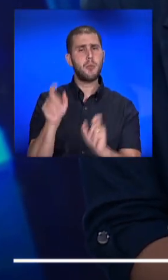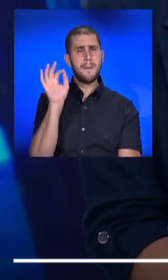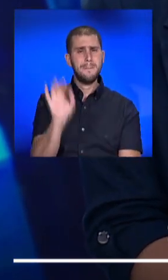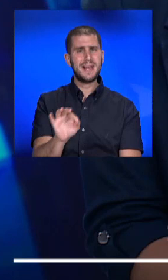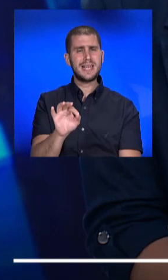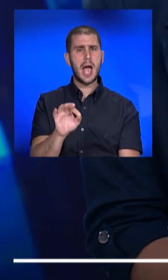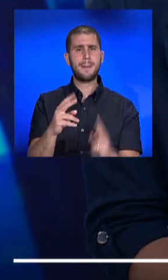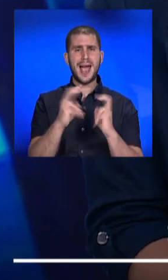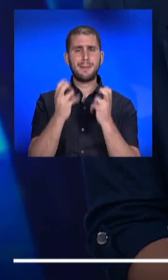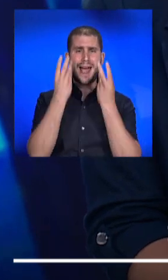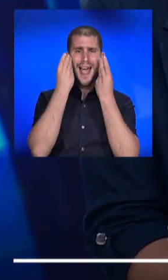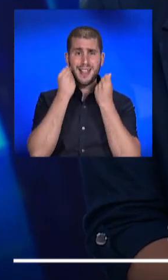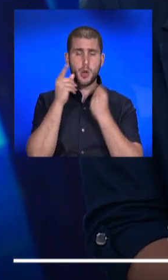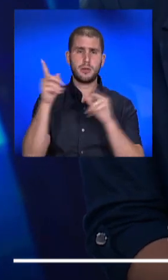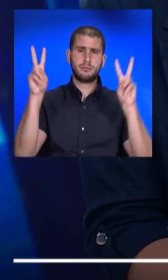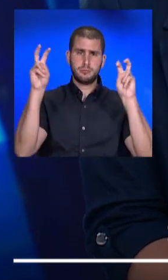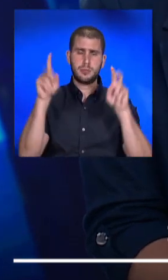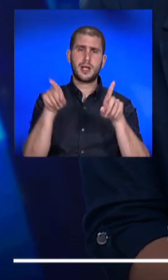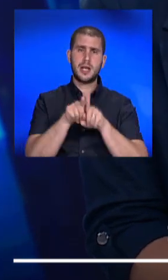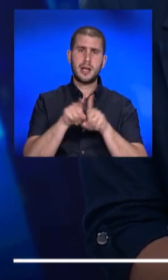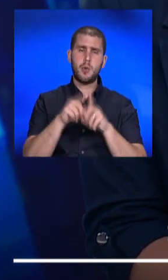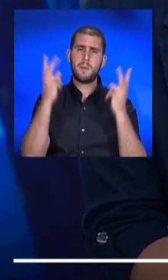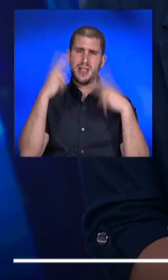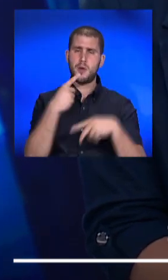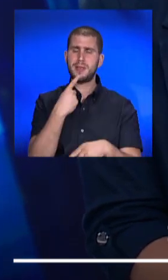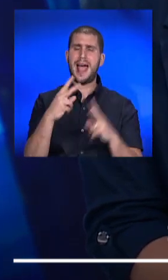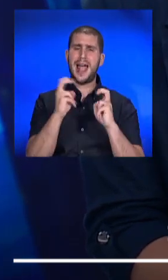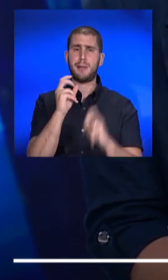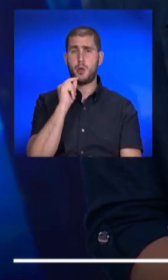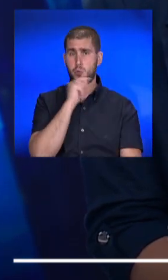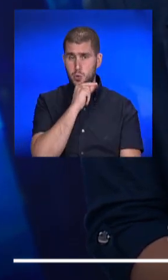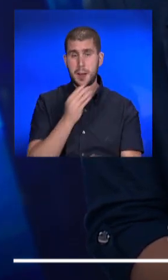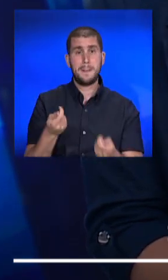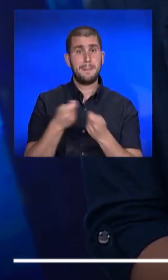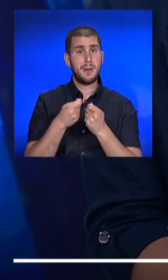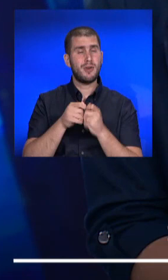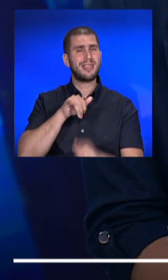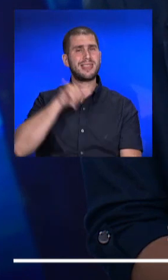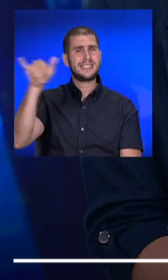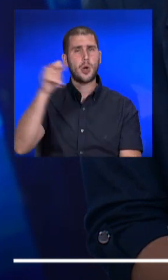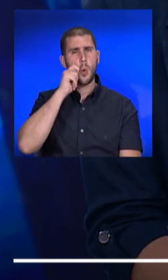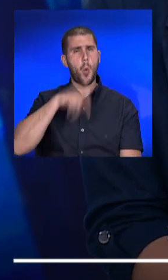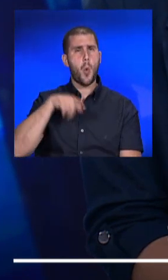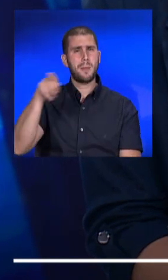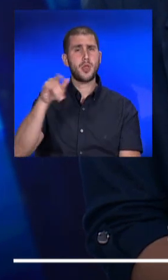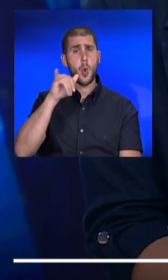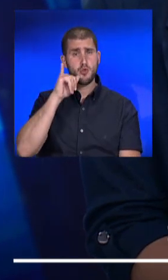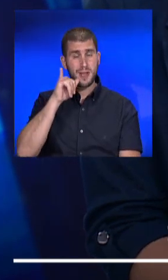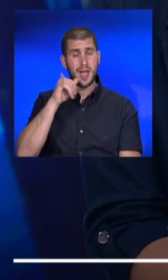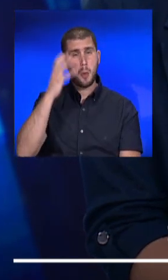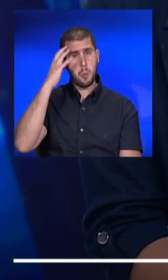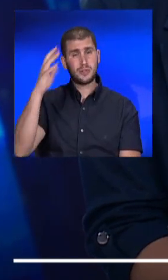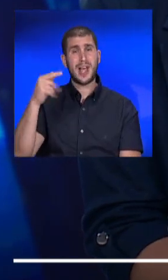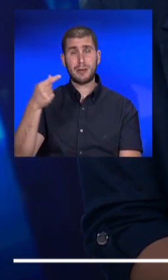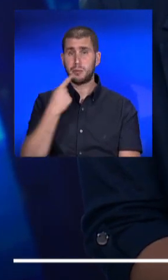בערים החרדיות שמוגדרות לפי המתווה ערים אדומות. בנוגע לטיסות לאומן בראש השנה, גמזו הבהיר ערב שוב שהוא